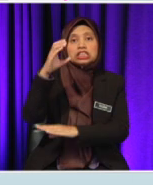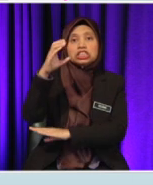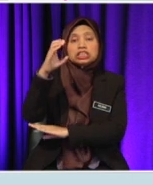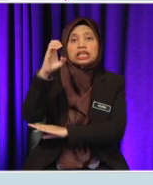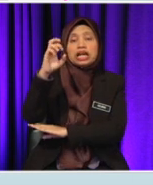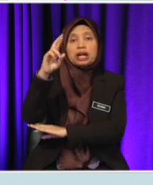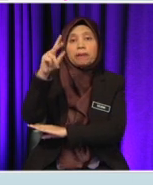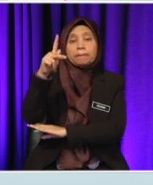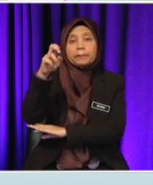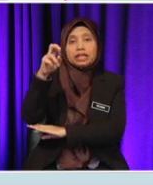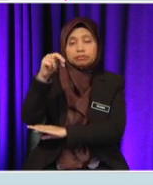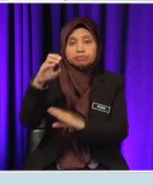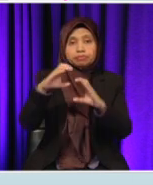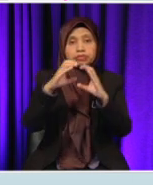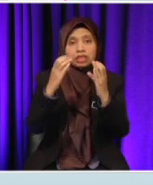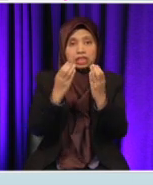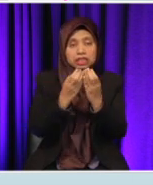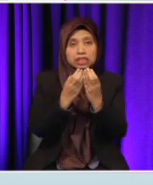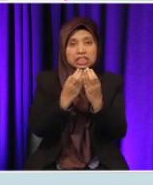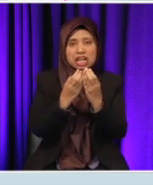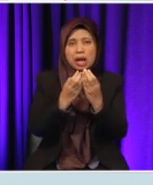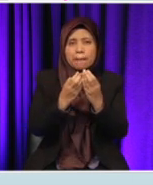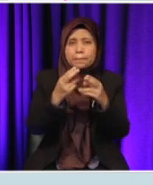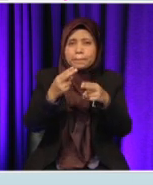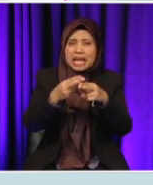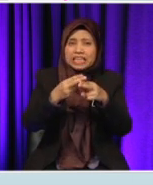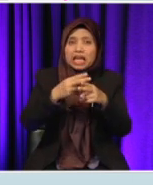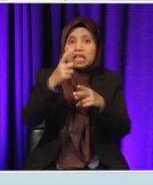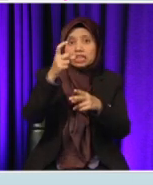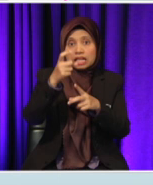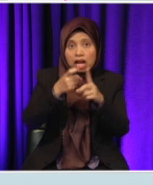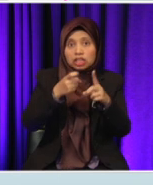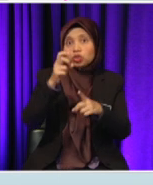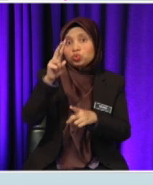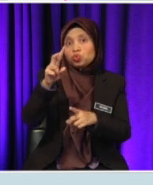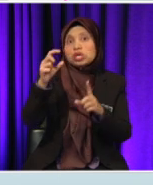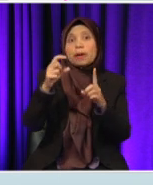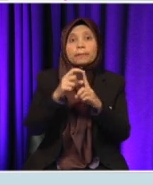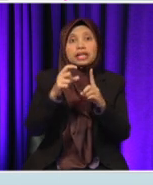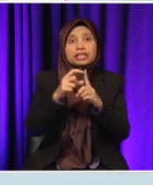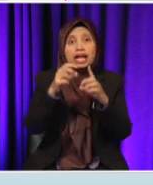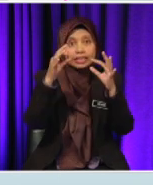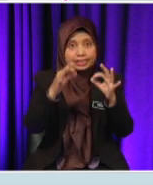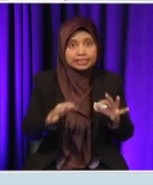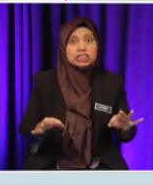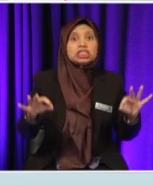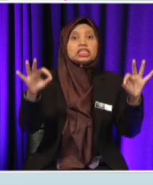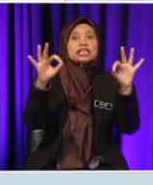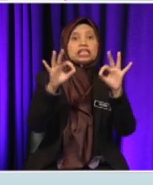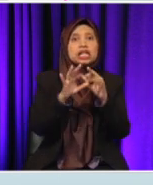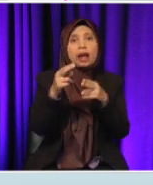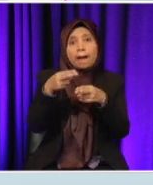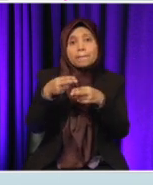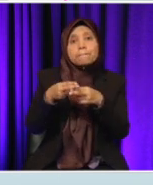yaitu akronim singkatan bagi dua perkataan yaitu cerita pendek cerita